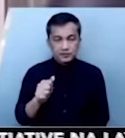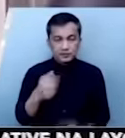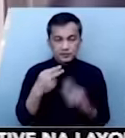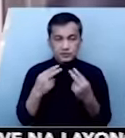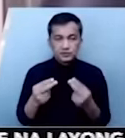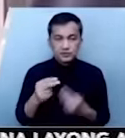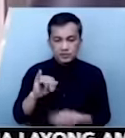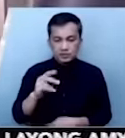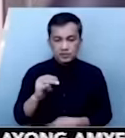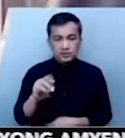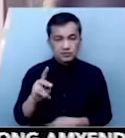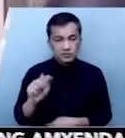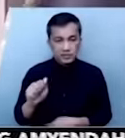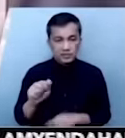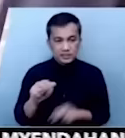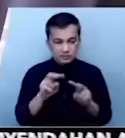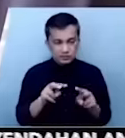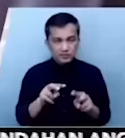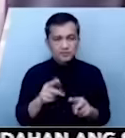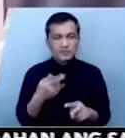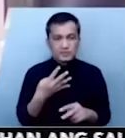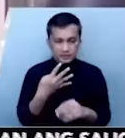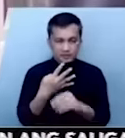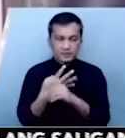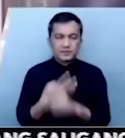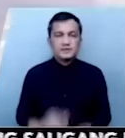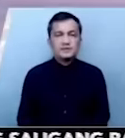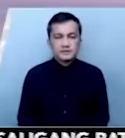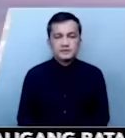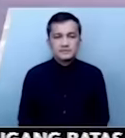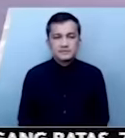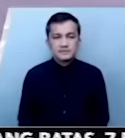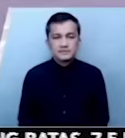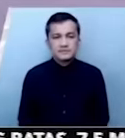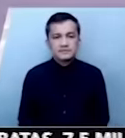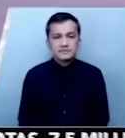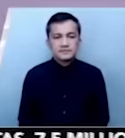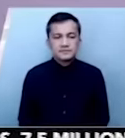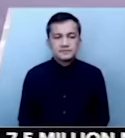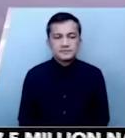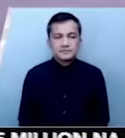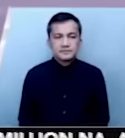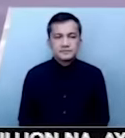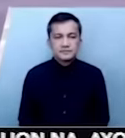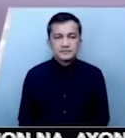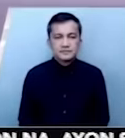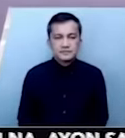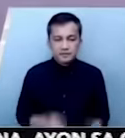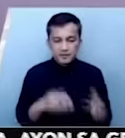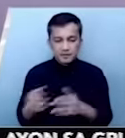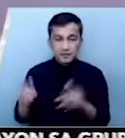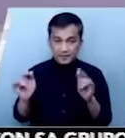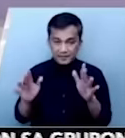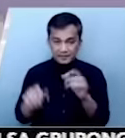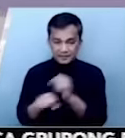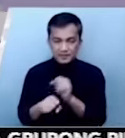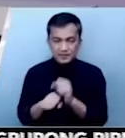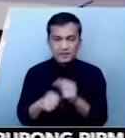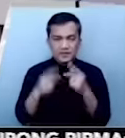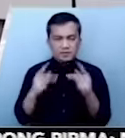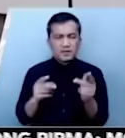John Consulta, nakatutok 24 oras. May pampagaan sa trabaho ng mga public school